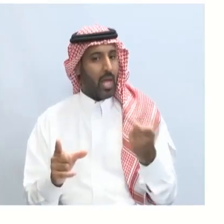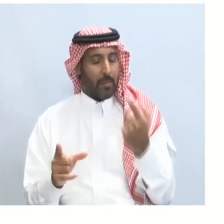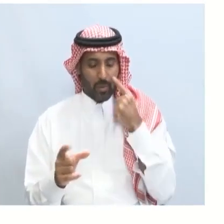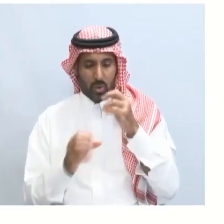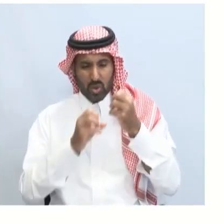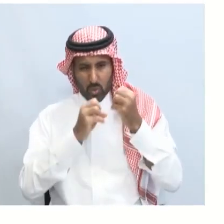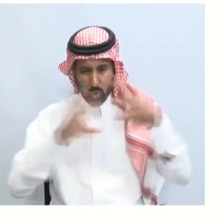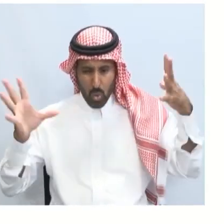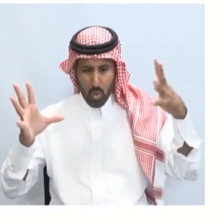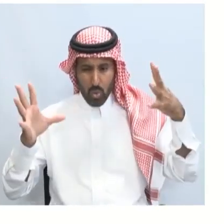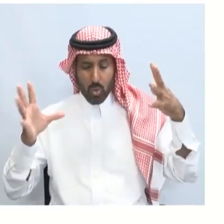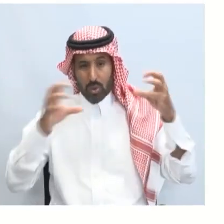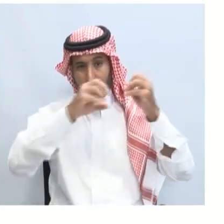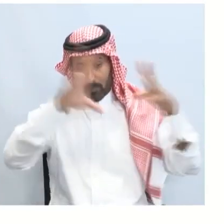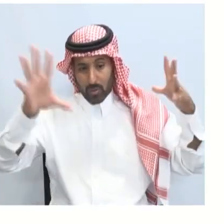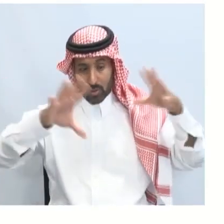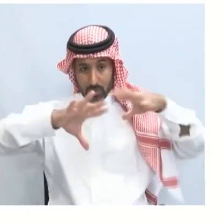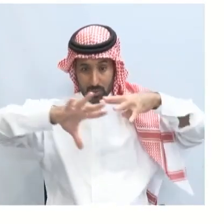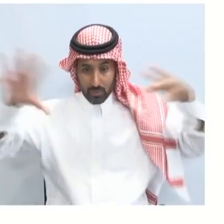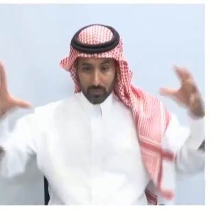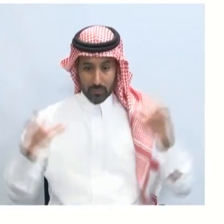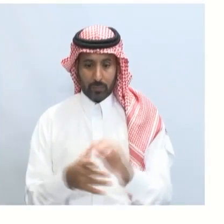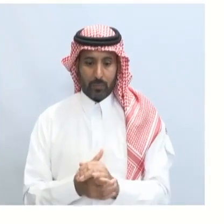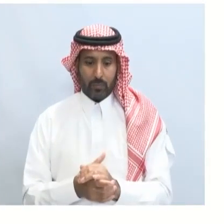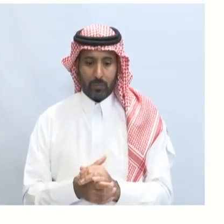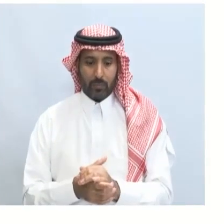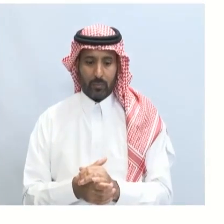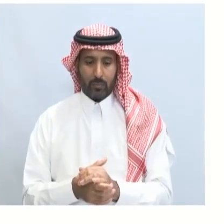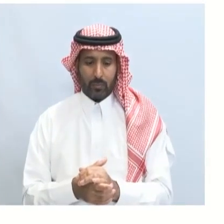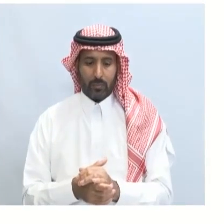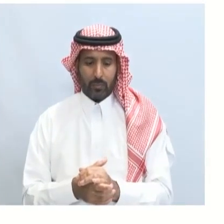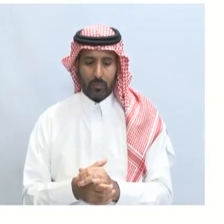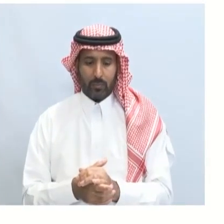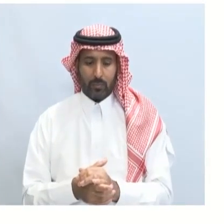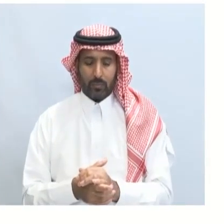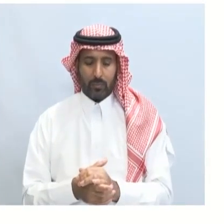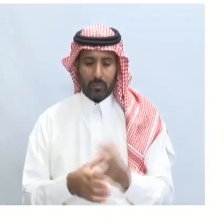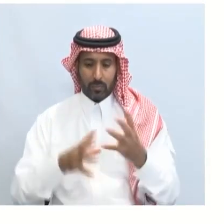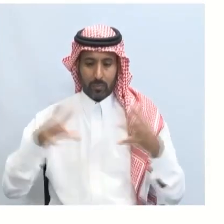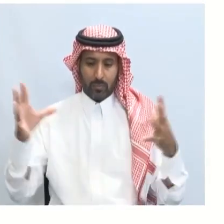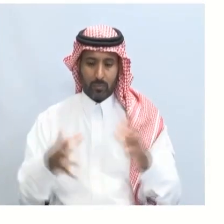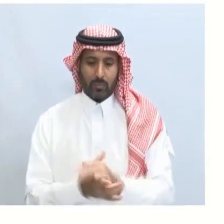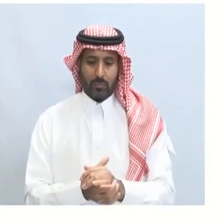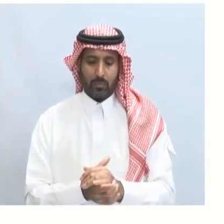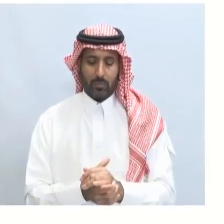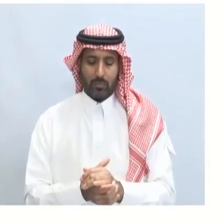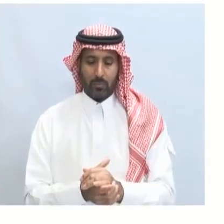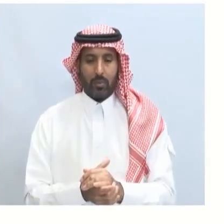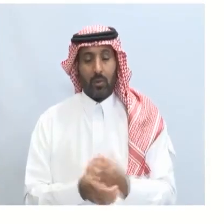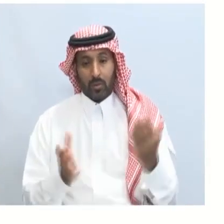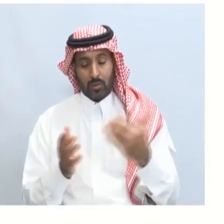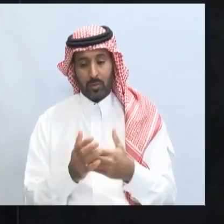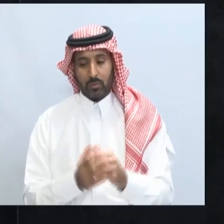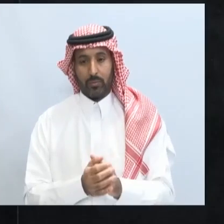الانفجار والعظيم وما حصل من عمليه توسع للك شكرا